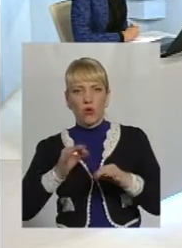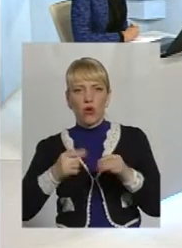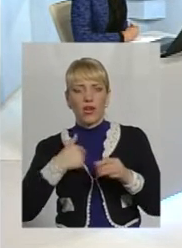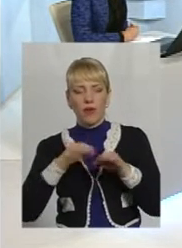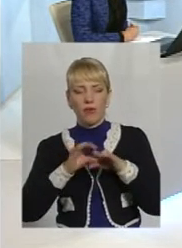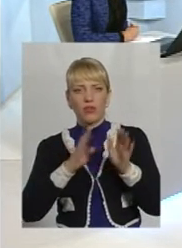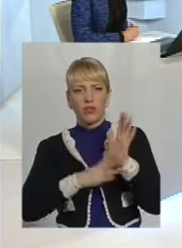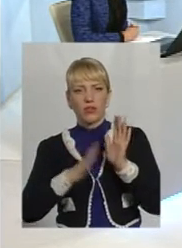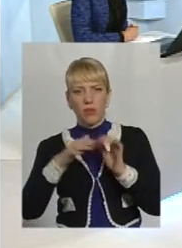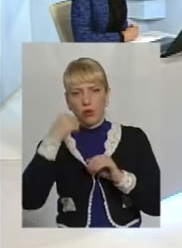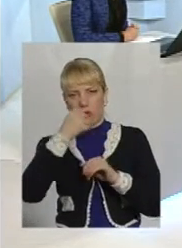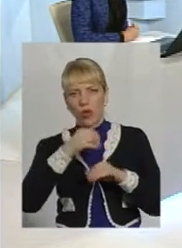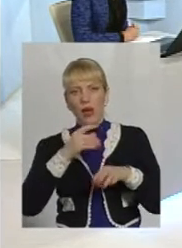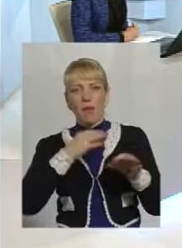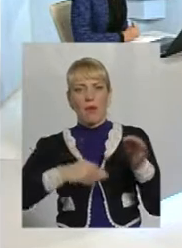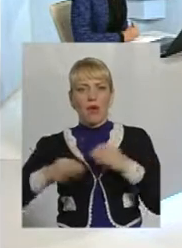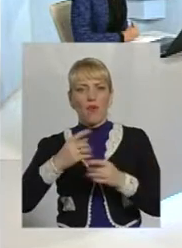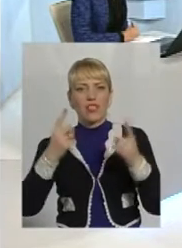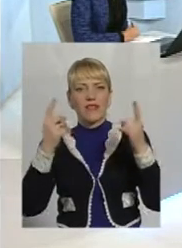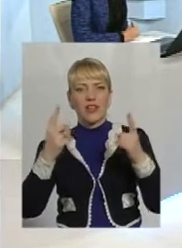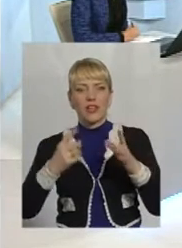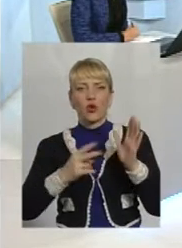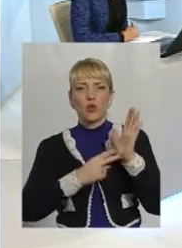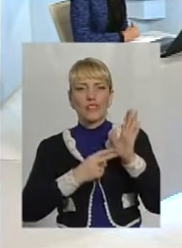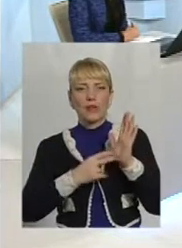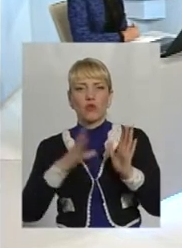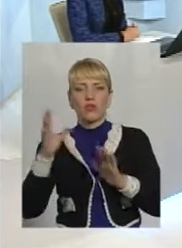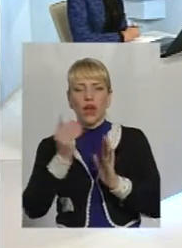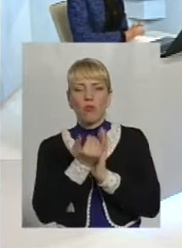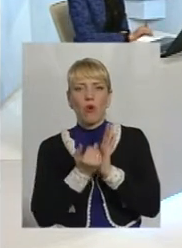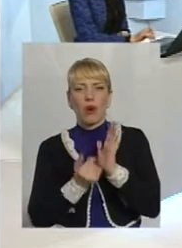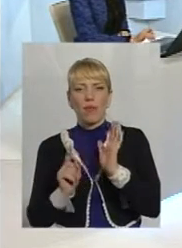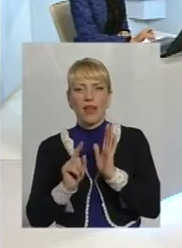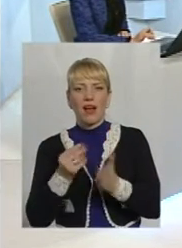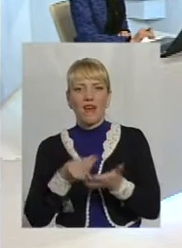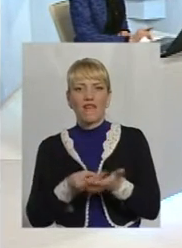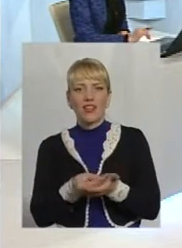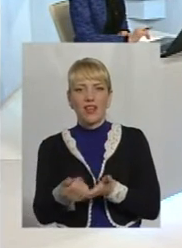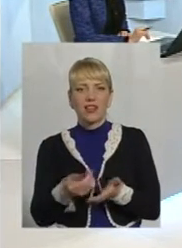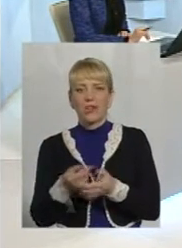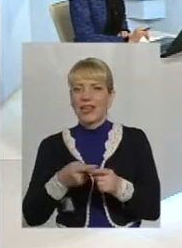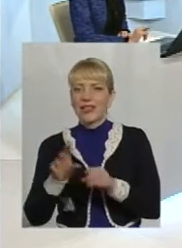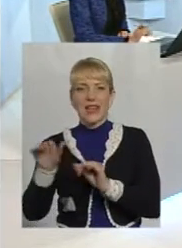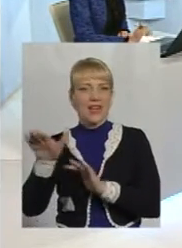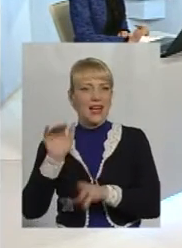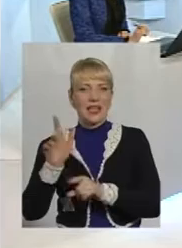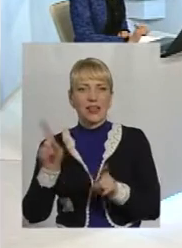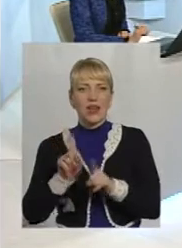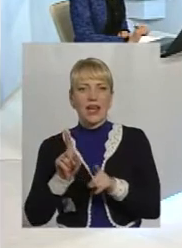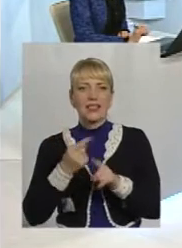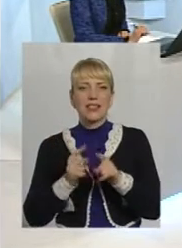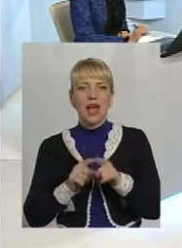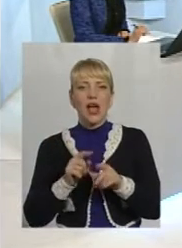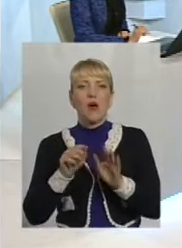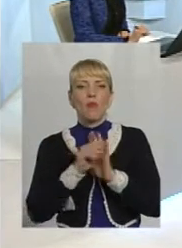році переговори з Великою Сімкою. І вся програма, яка сьогодні фінансується, це програма не кредитна, а це програма грантова,